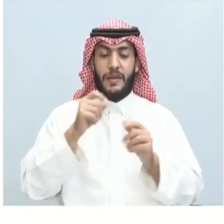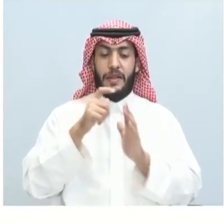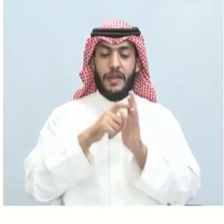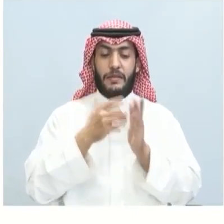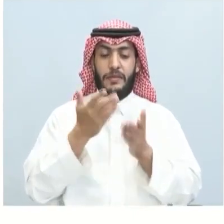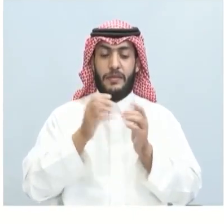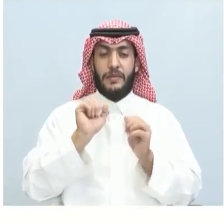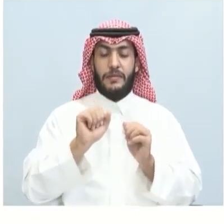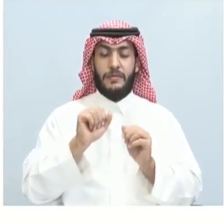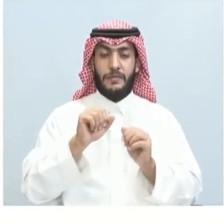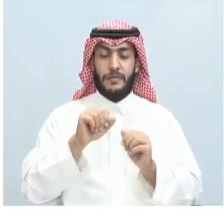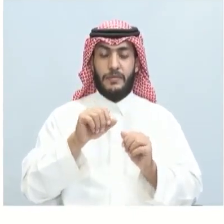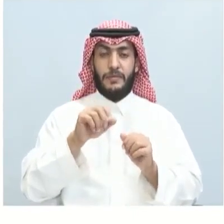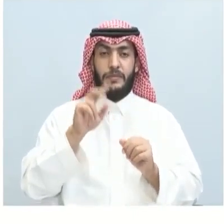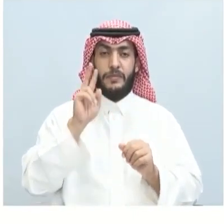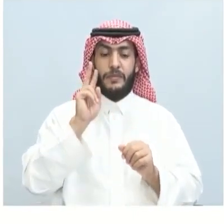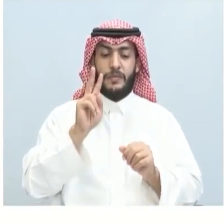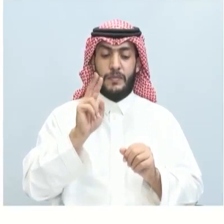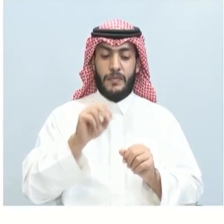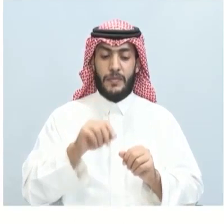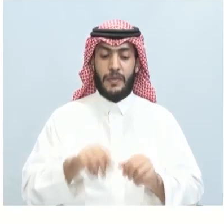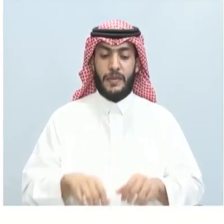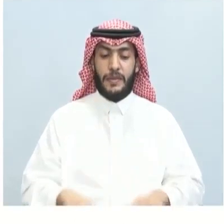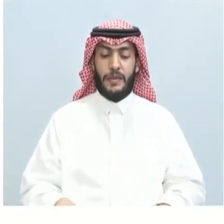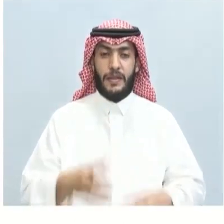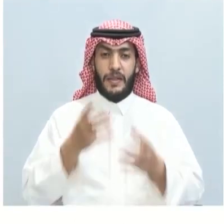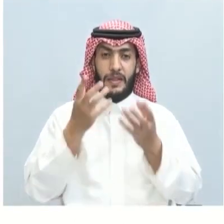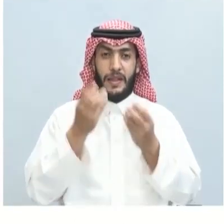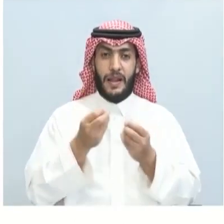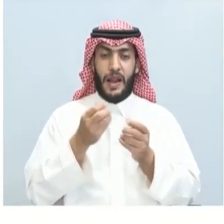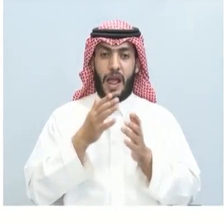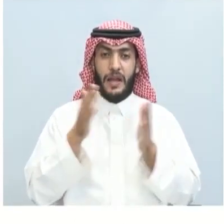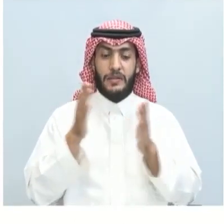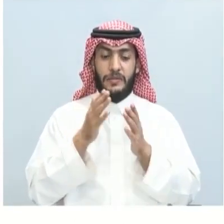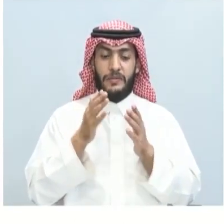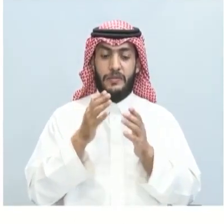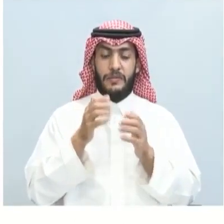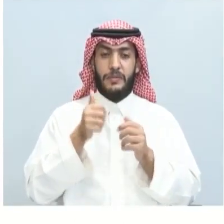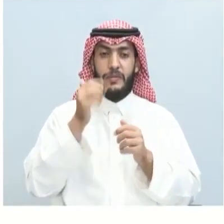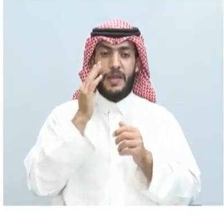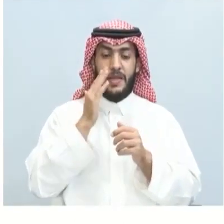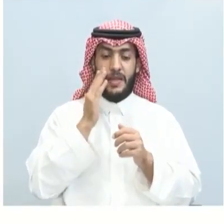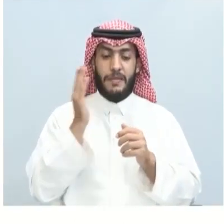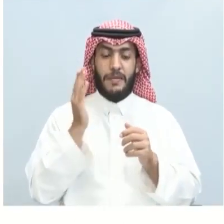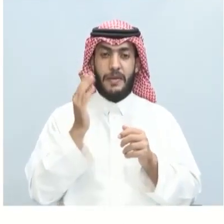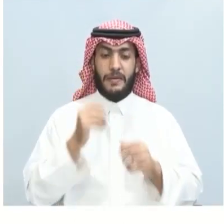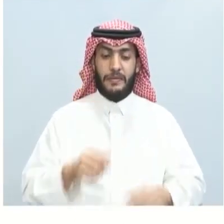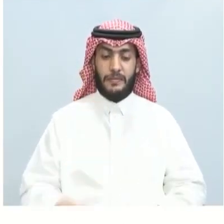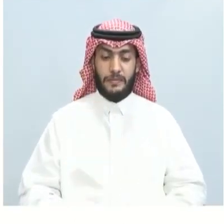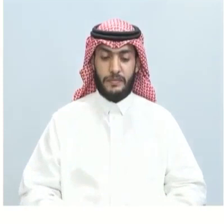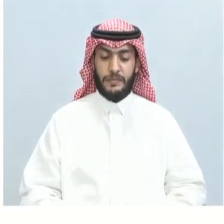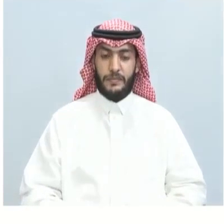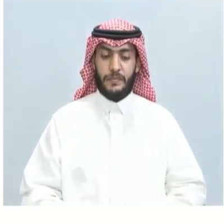اتزان مما ياتي لاحظ عندي هنا في تقليل الحجم تقليل الحجم هنا ينزاح الاتزان نحو